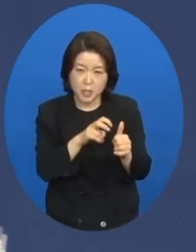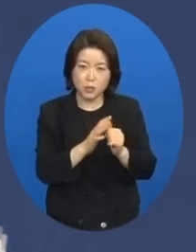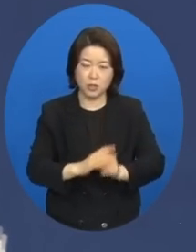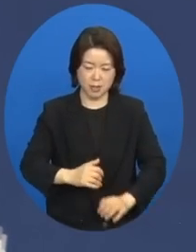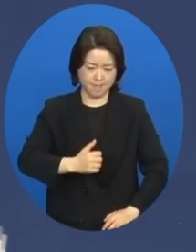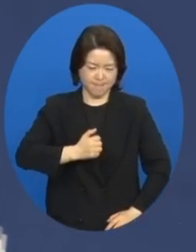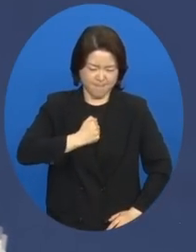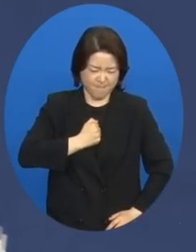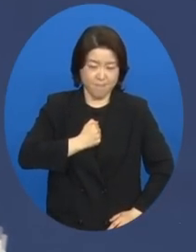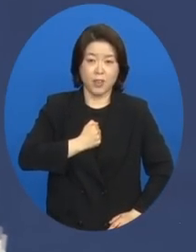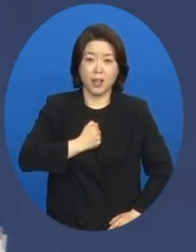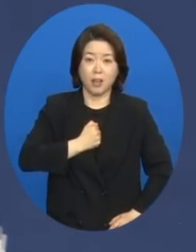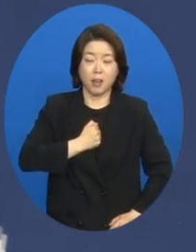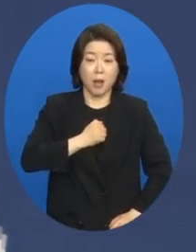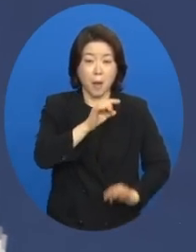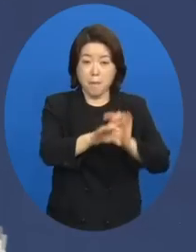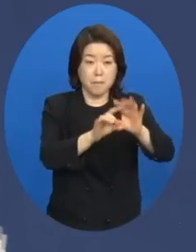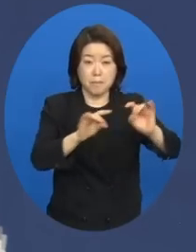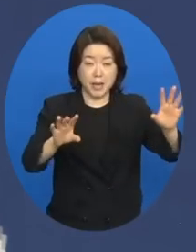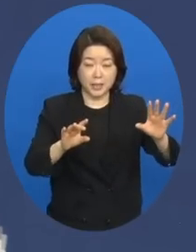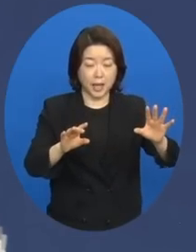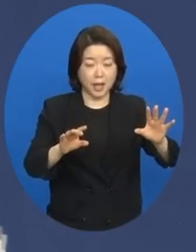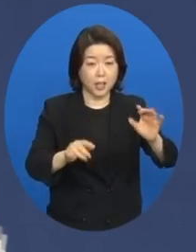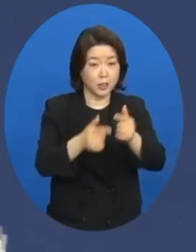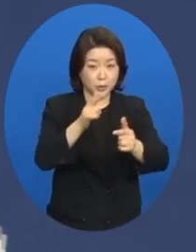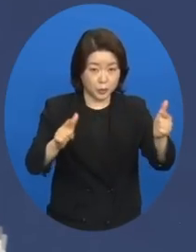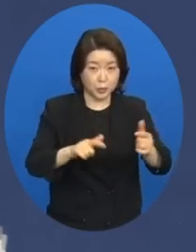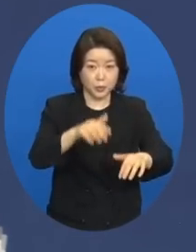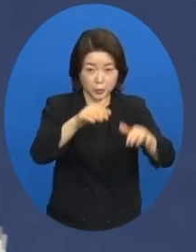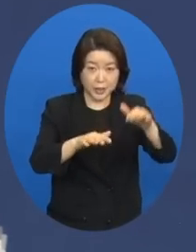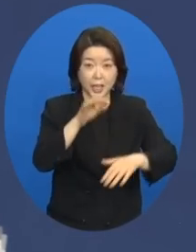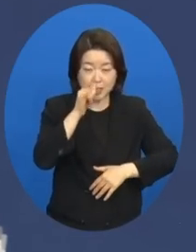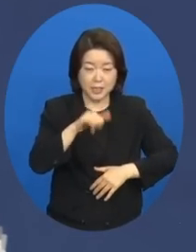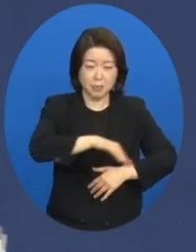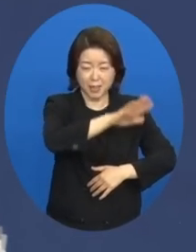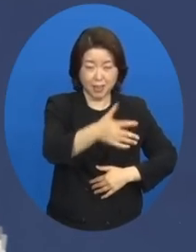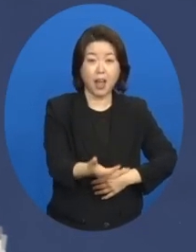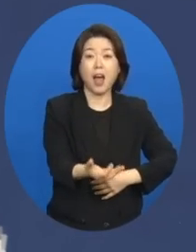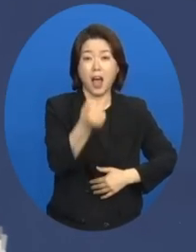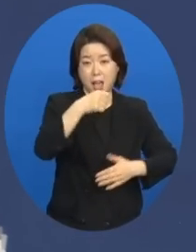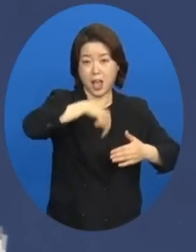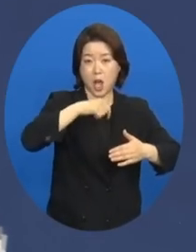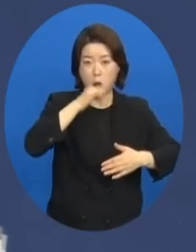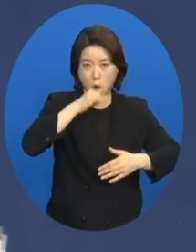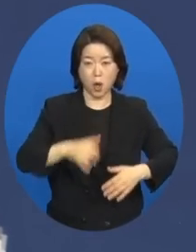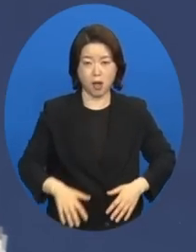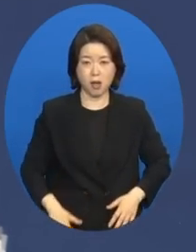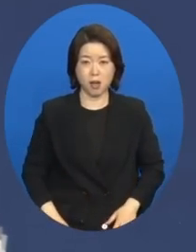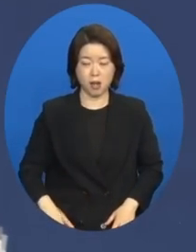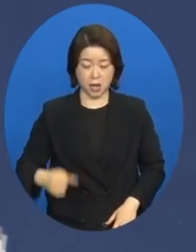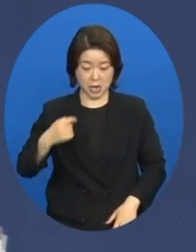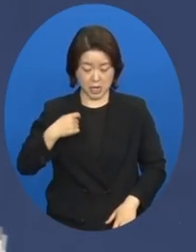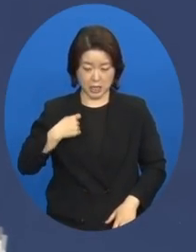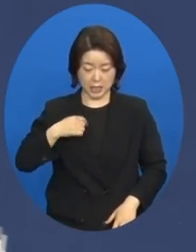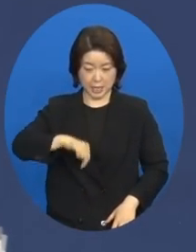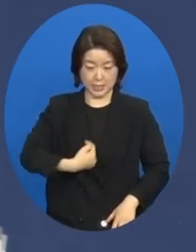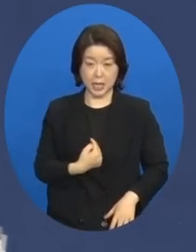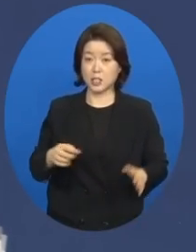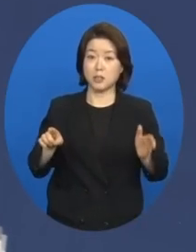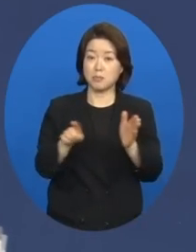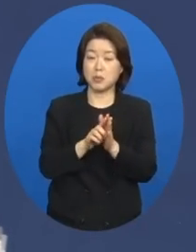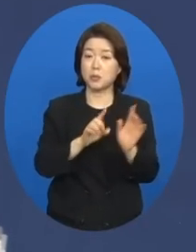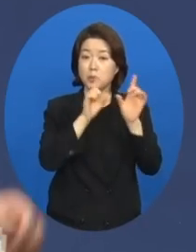한 나름대로 표현의 모습은 다를지라도 모두가 다 이렇게 자기 자신을 믿고 산다고 하는